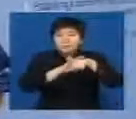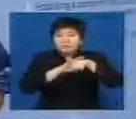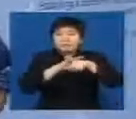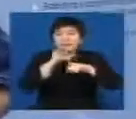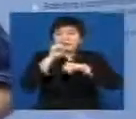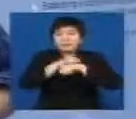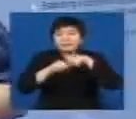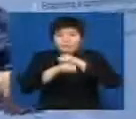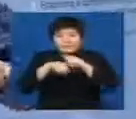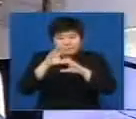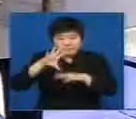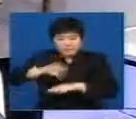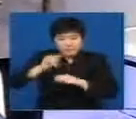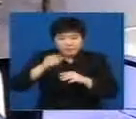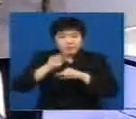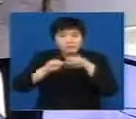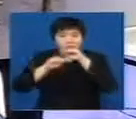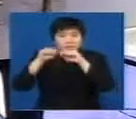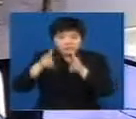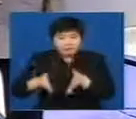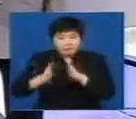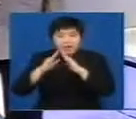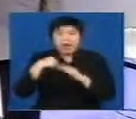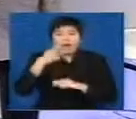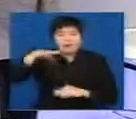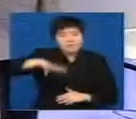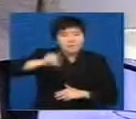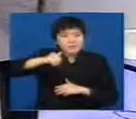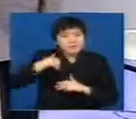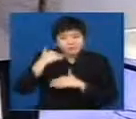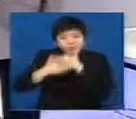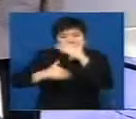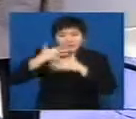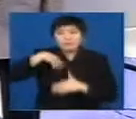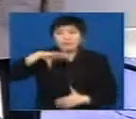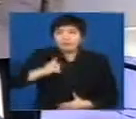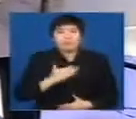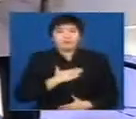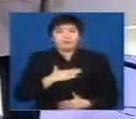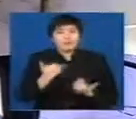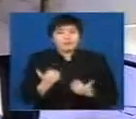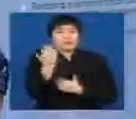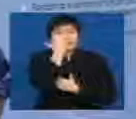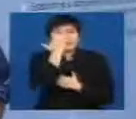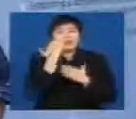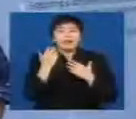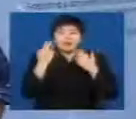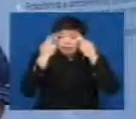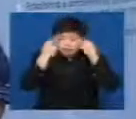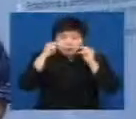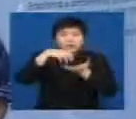www.100mueang.com เป็นกิจกรรมที่อยากให้ชุมชนเมืองนั้นมีส่วนร่วมในการพัฒนาชุมชนของตนเองครับขอบคุณการรัฐบาลที่รับพบประชา